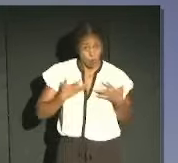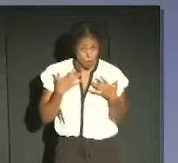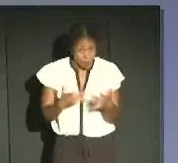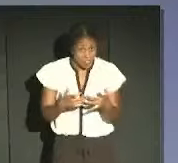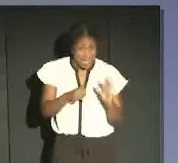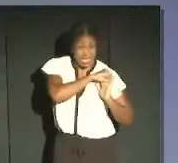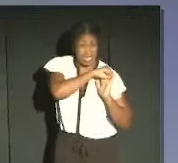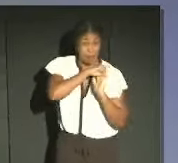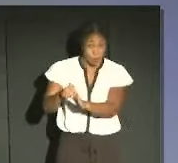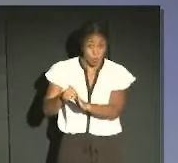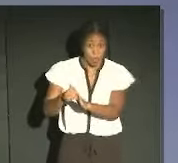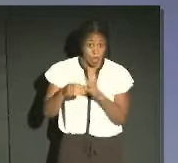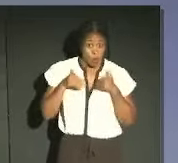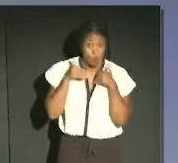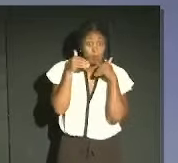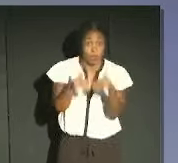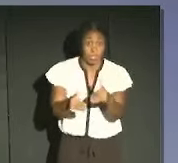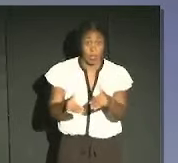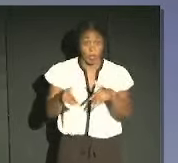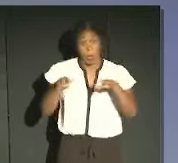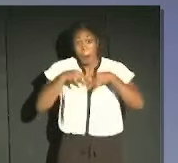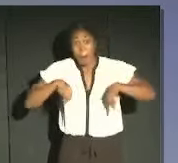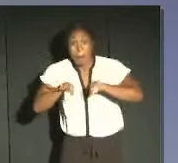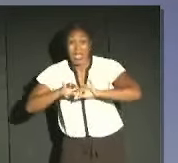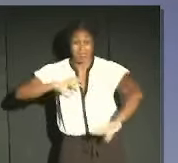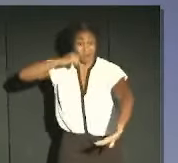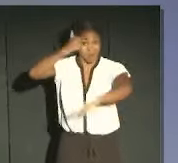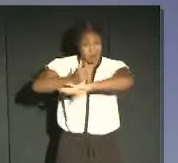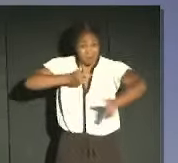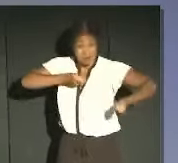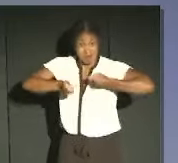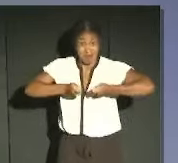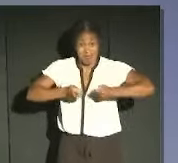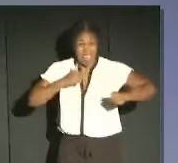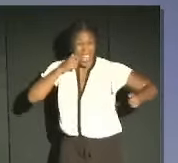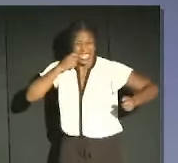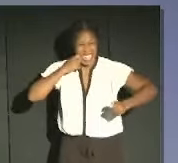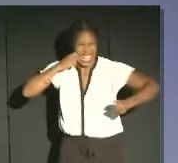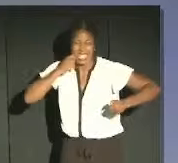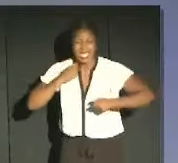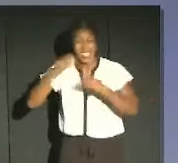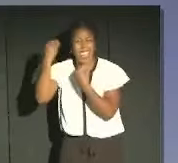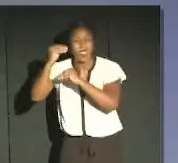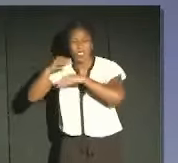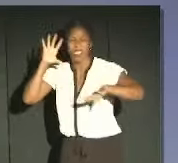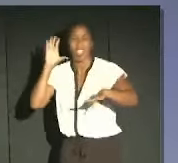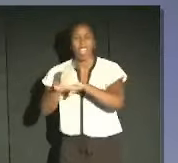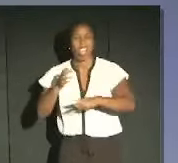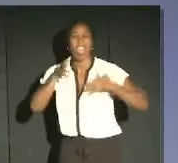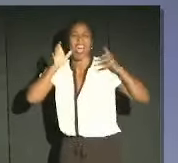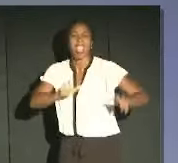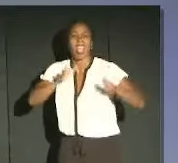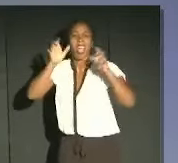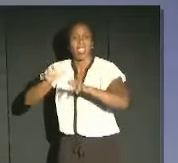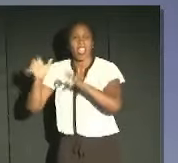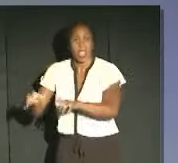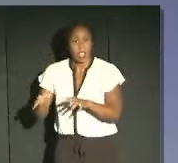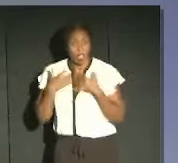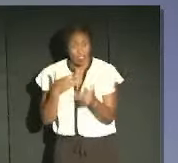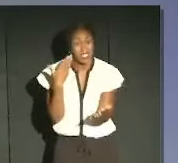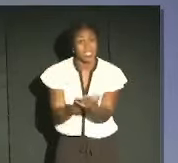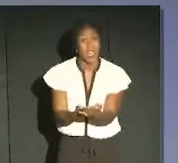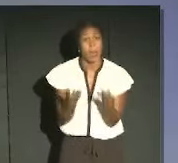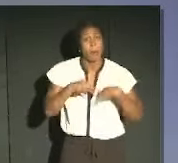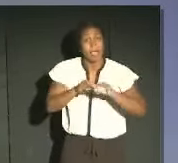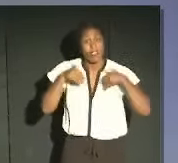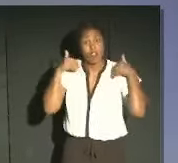soit prête à prendre le pouvoir dans notre pays avec son lot de racisme et de xénophobie est-on prêt à laisser les clé de notre